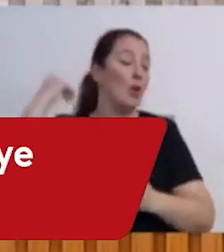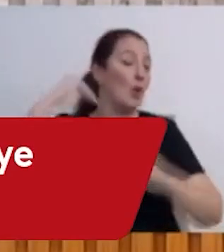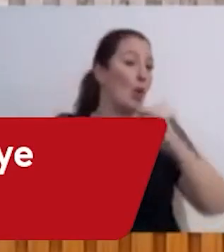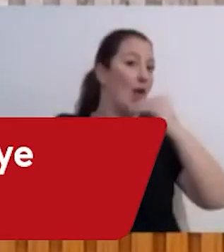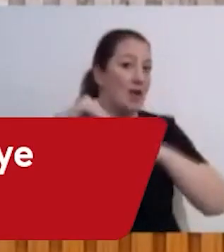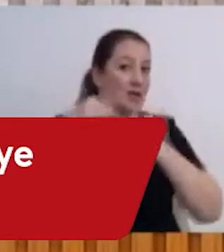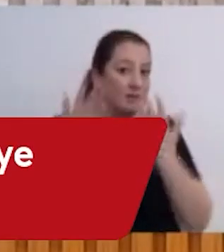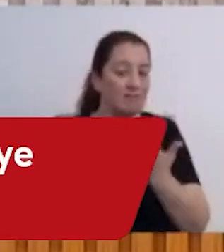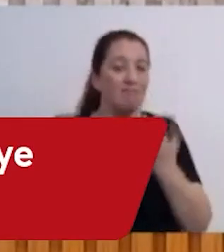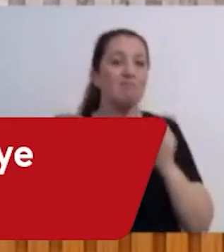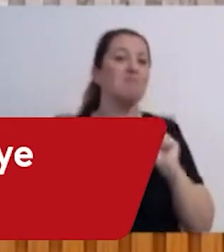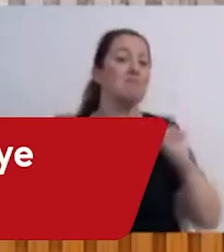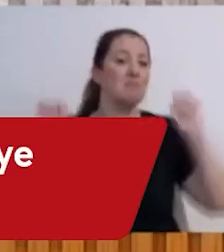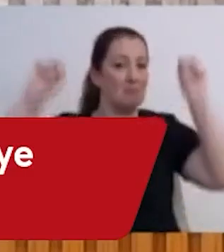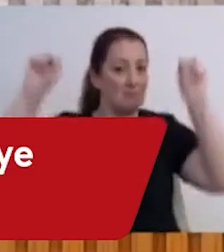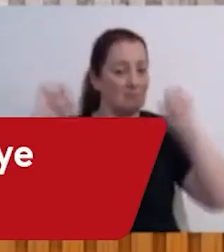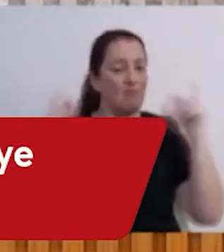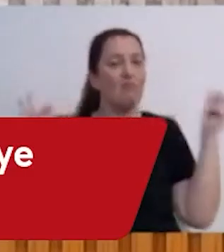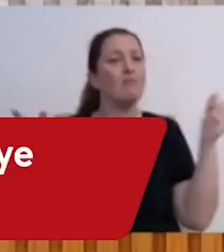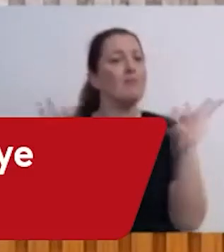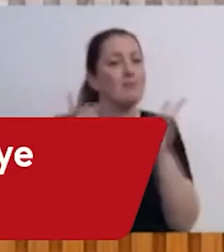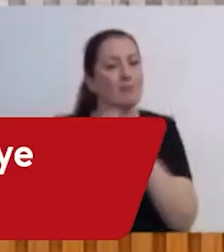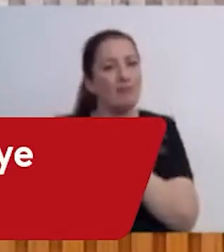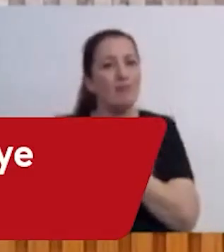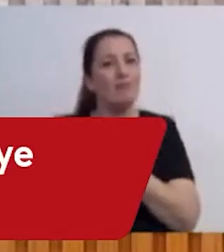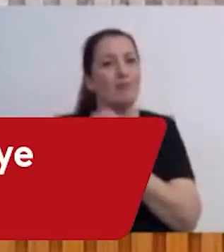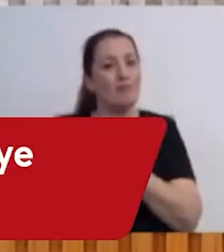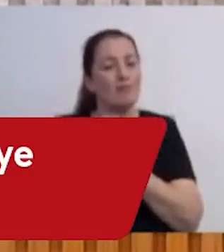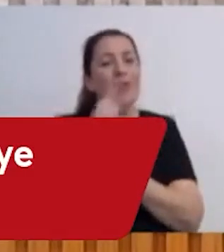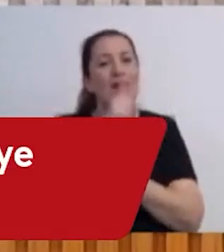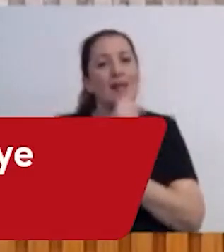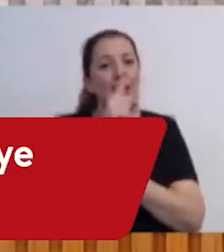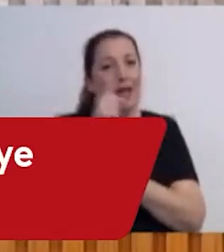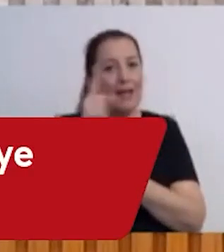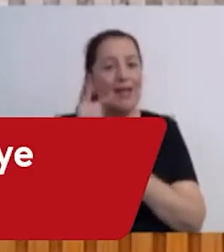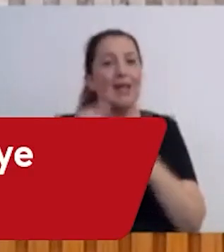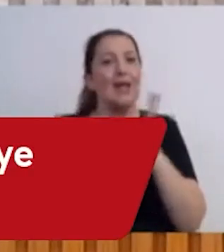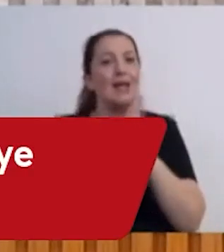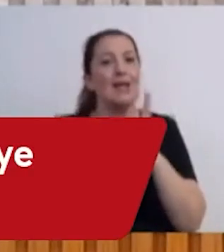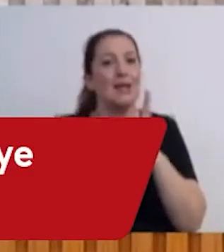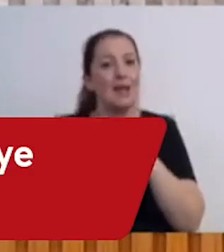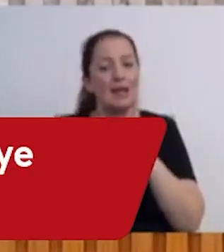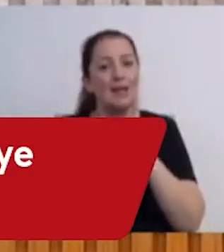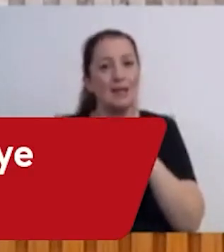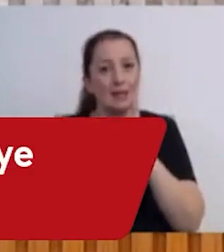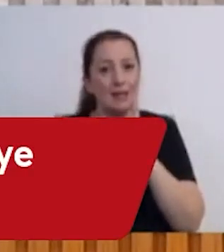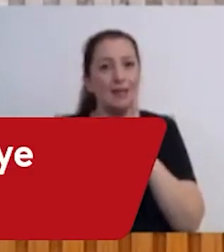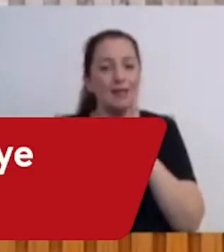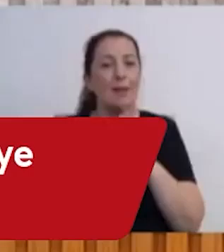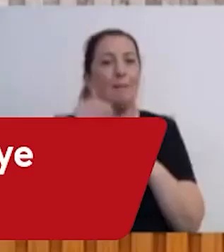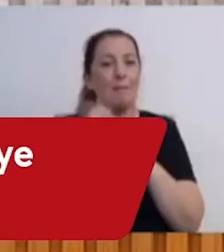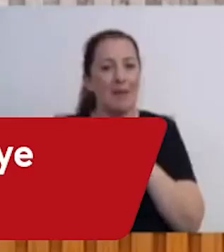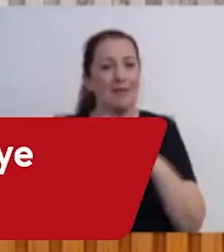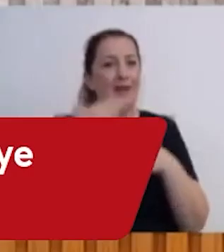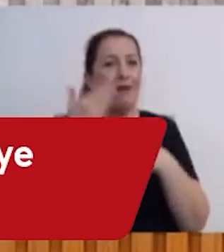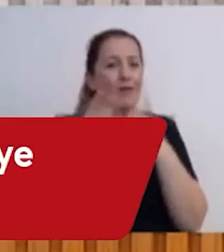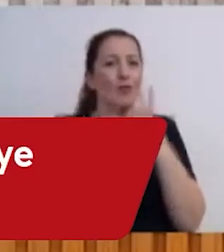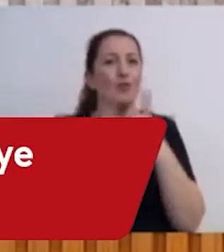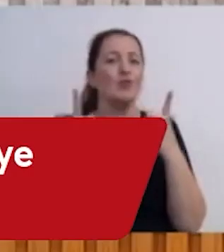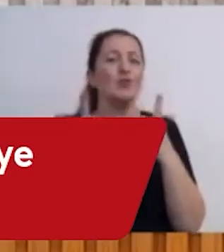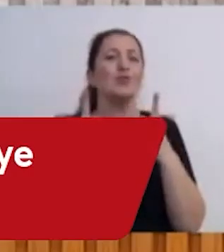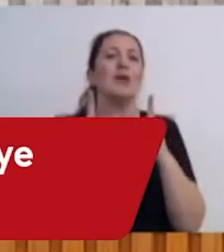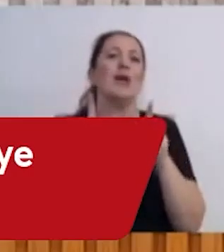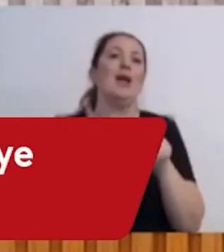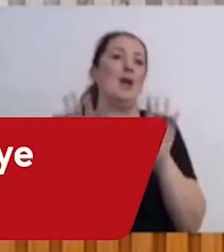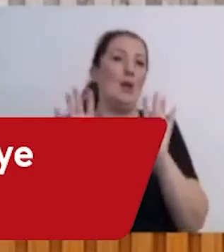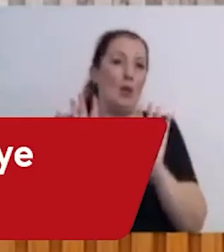halterde, farklı branşlarda, onları tek tek isim isim girerek meclisi çok yorup